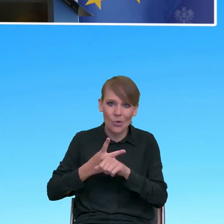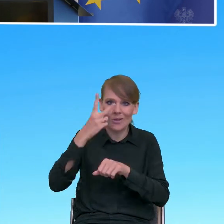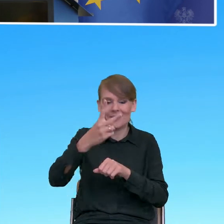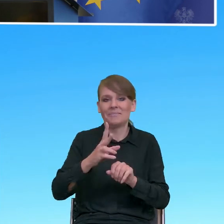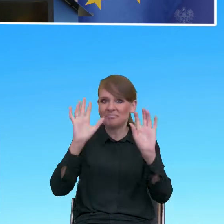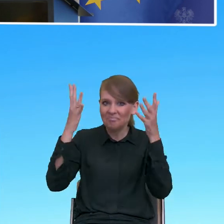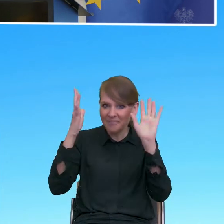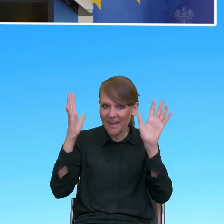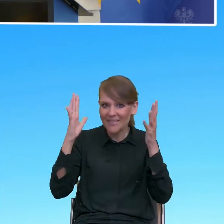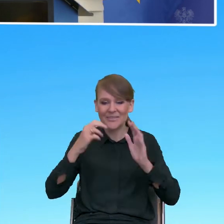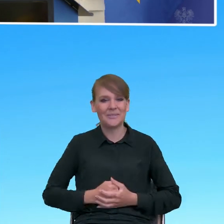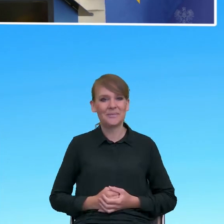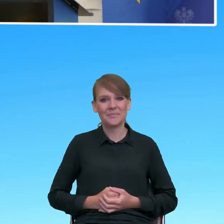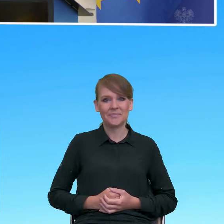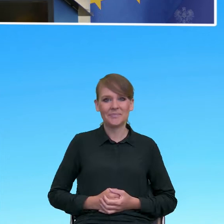brawa.